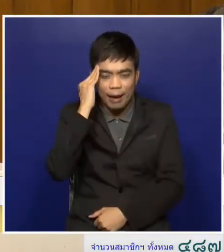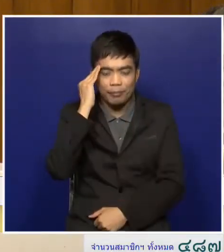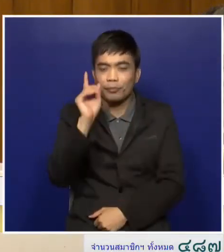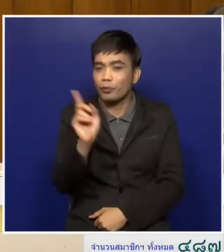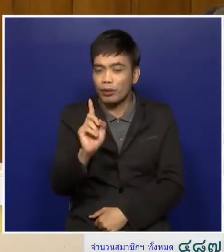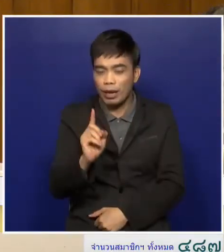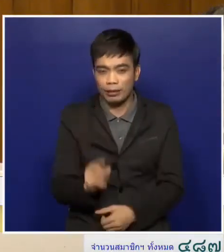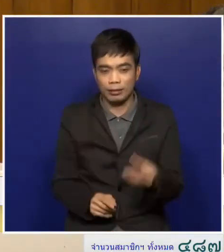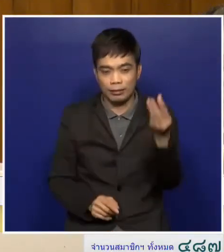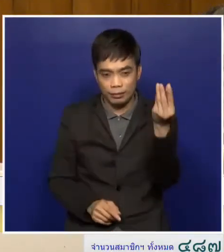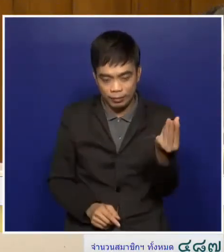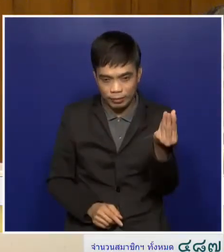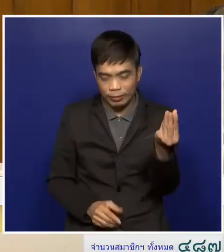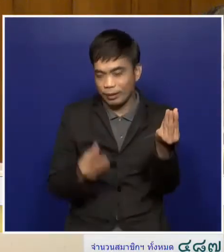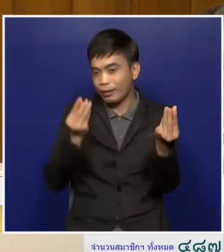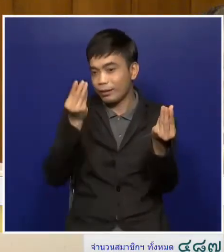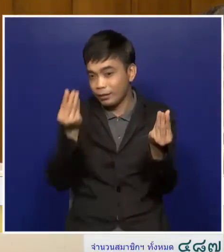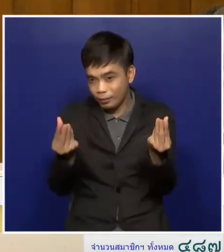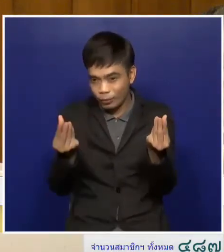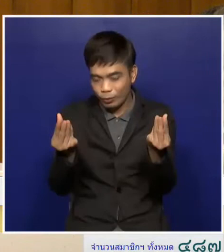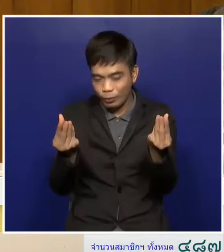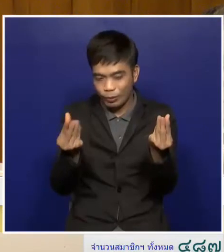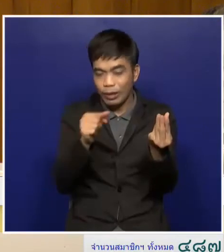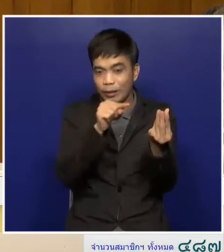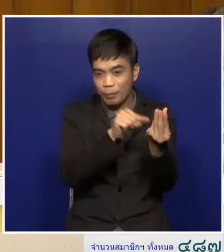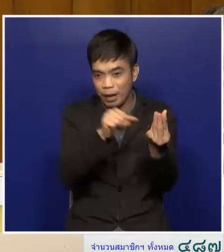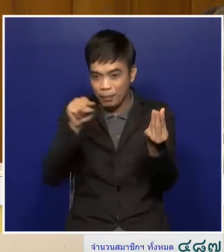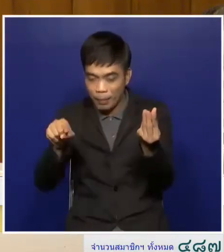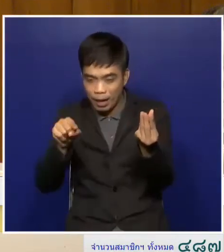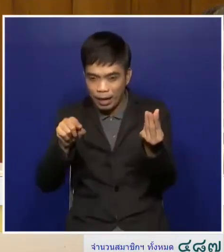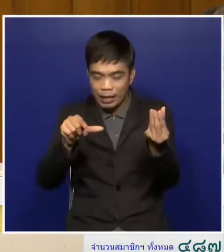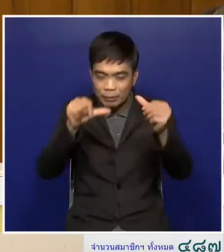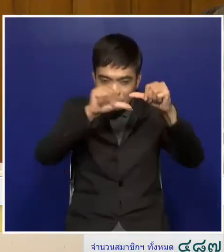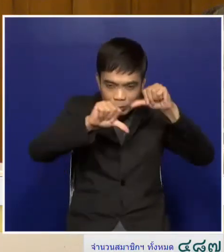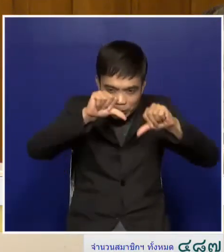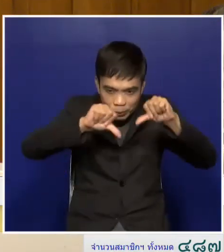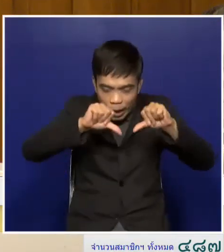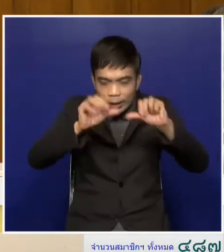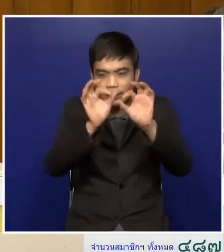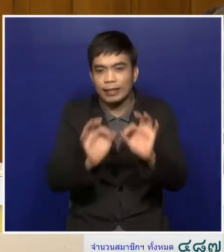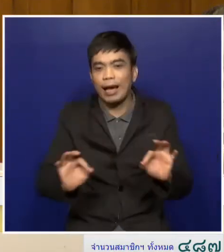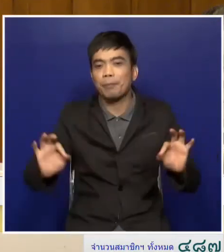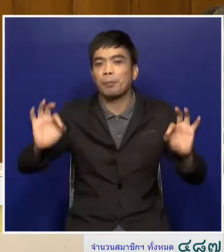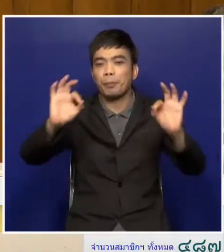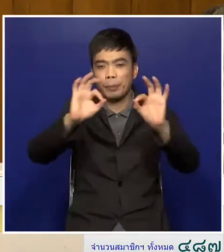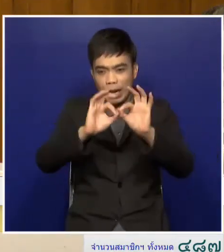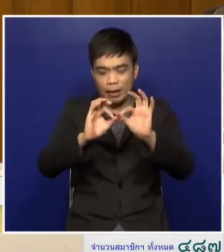กัญชากัญชงมีสารสำคัญจำนวมากมีทงประโชจำนวนมาก